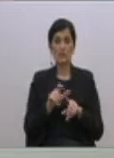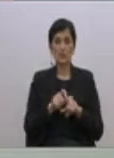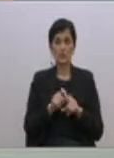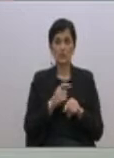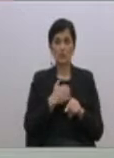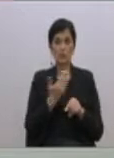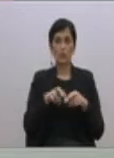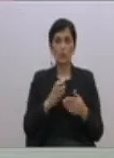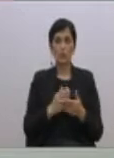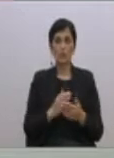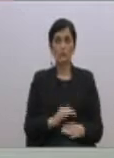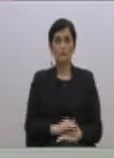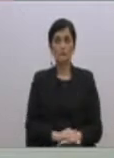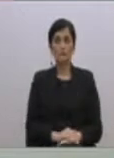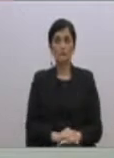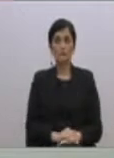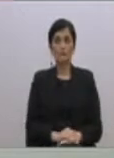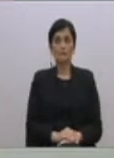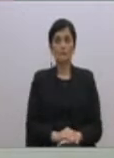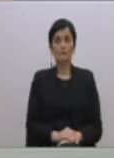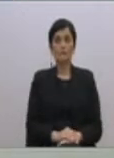oksurt.